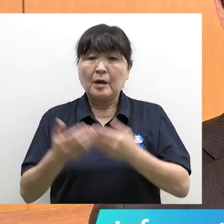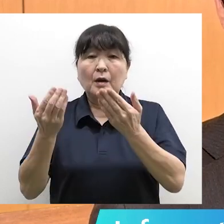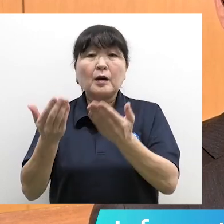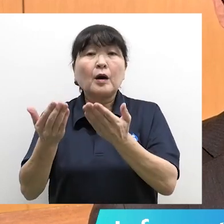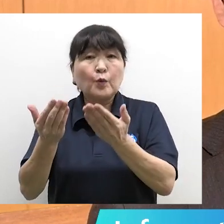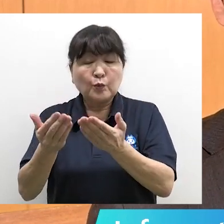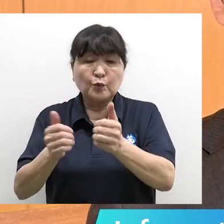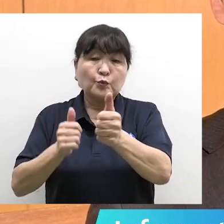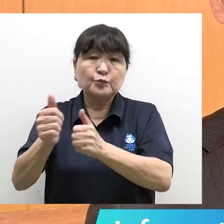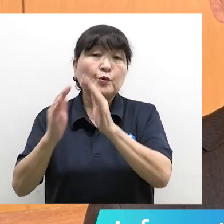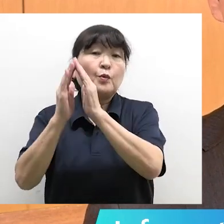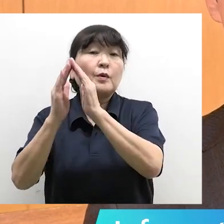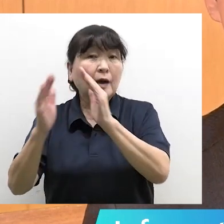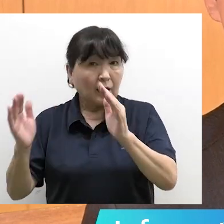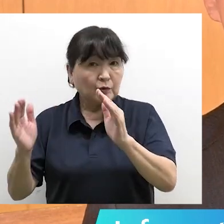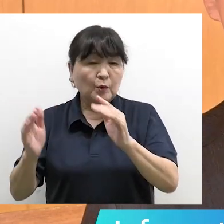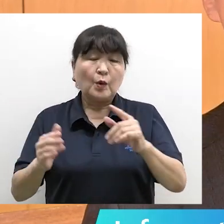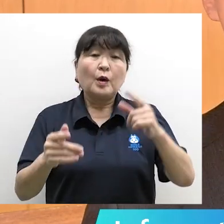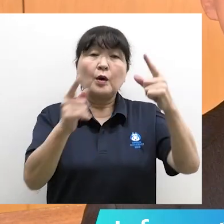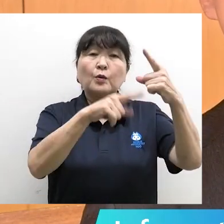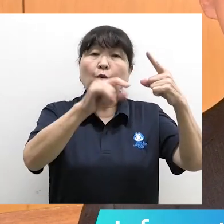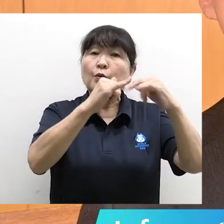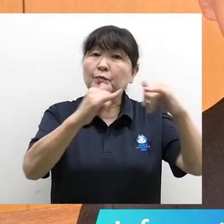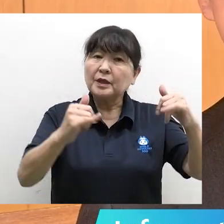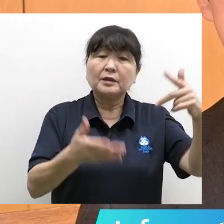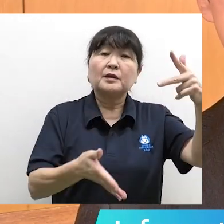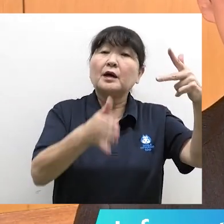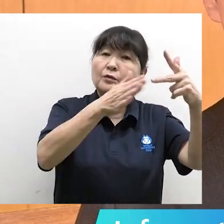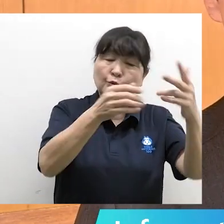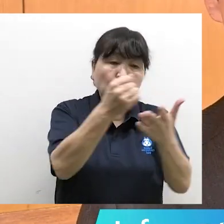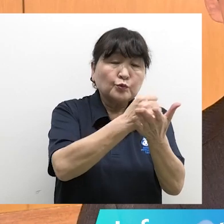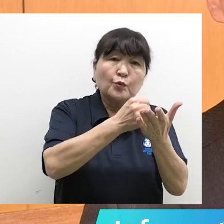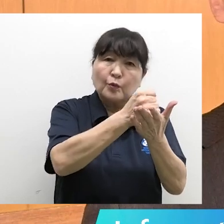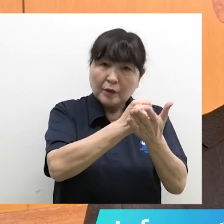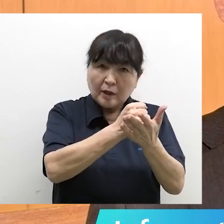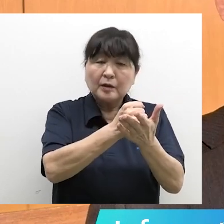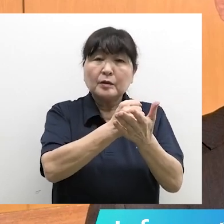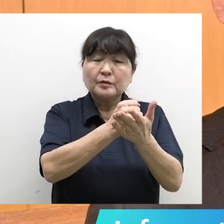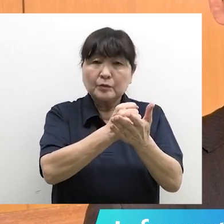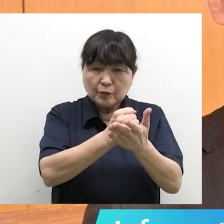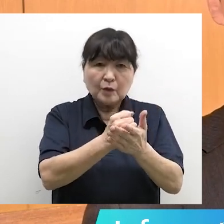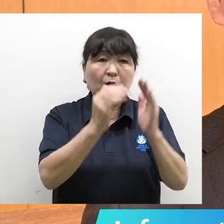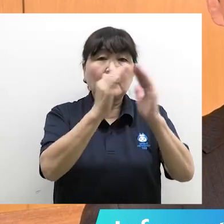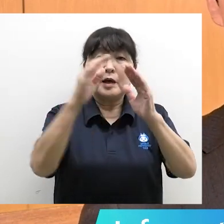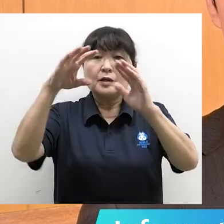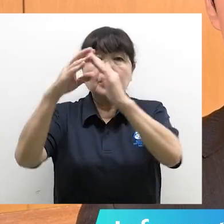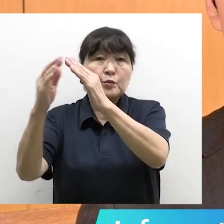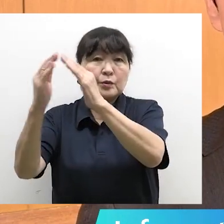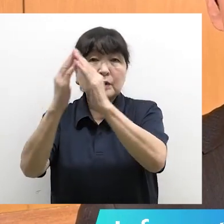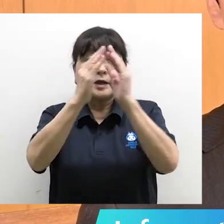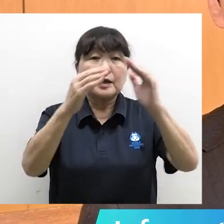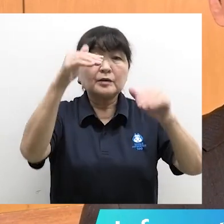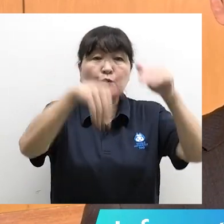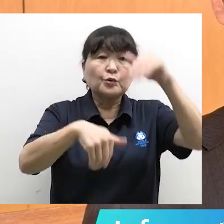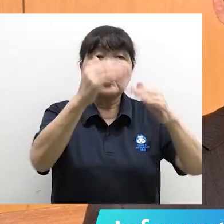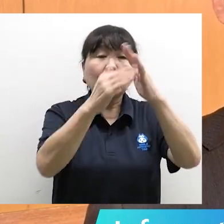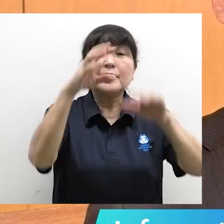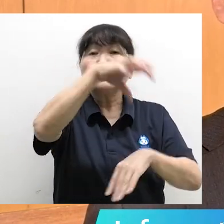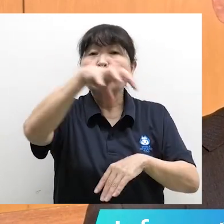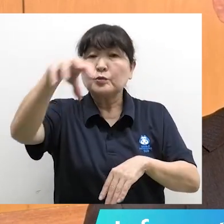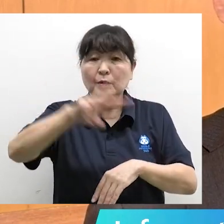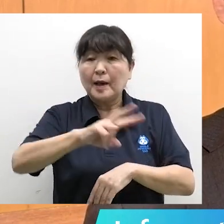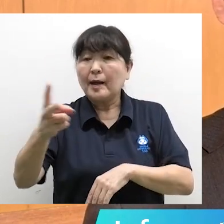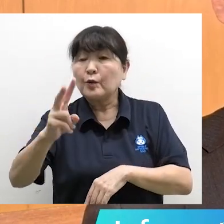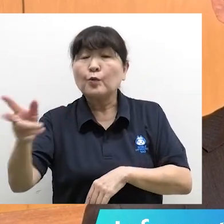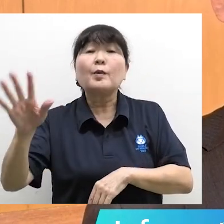動会や公民館での行事、いろいろと重なっている関係で一部の投票所が変更になっております。ぜひこちらホ